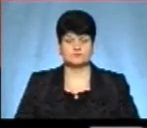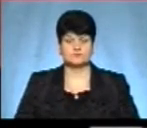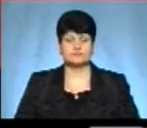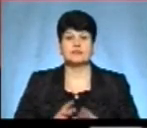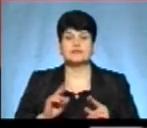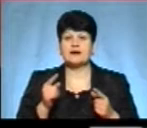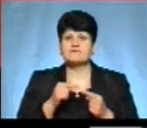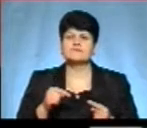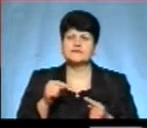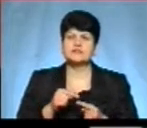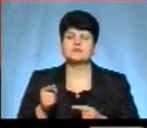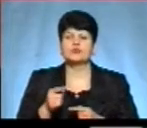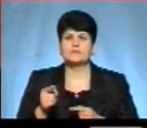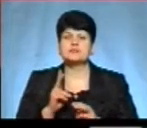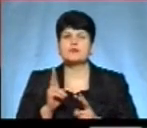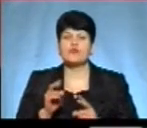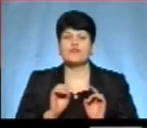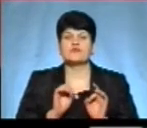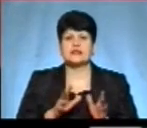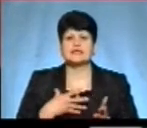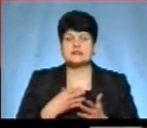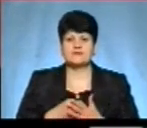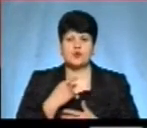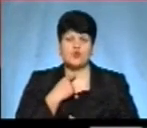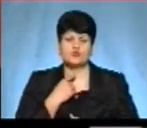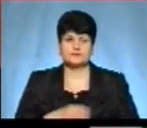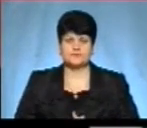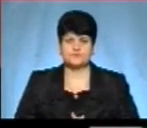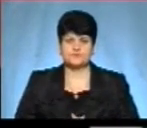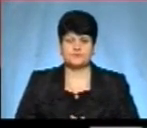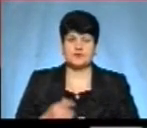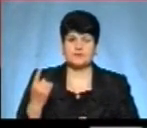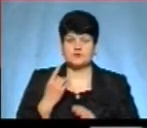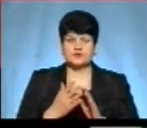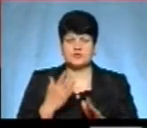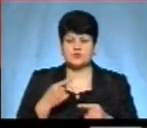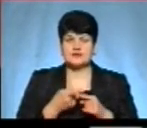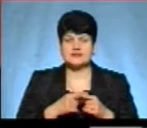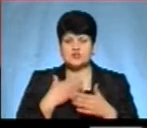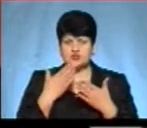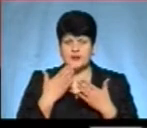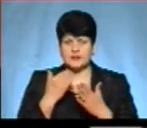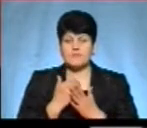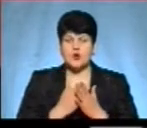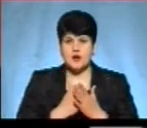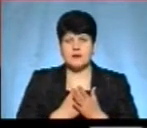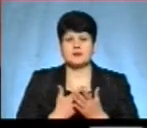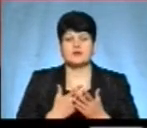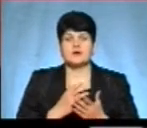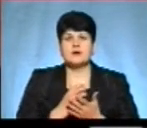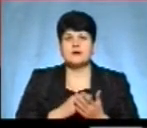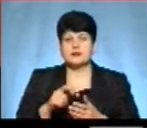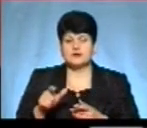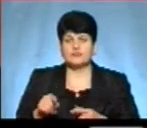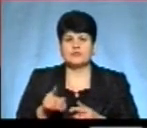Як визначитись тернополянину, за кого віддати свій голос? Знову ж таки, перш за все, це читати програми кандидатів в президенти. Вони є всі